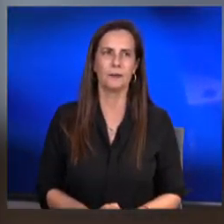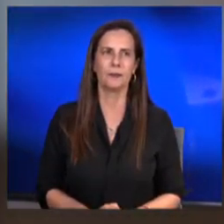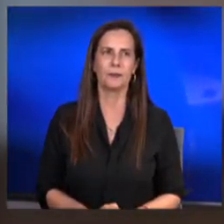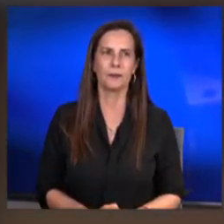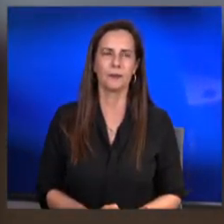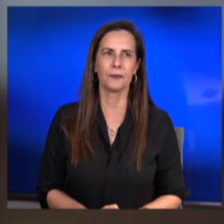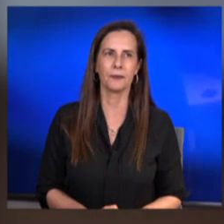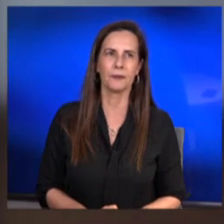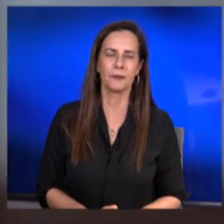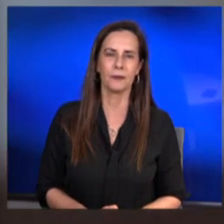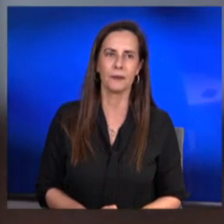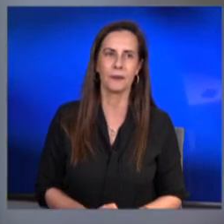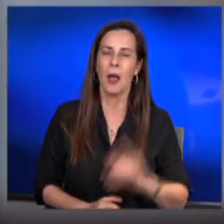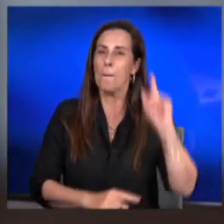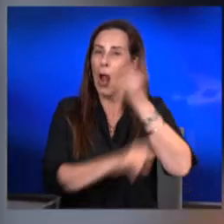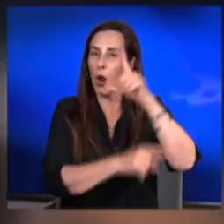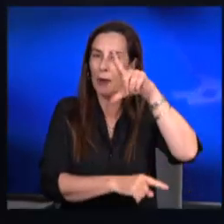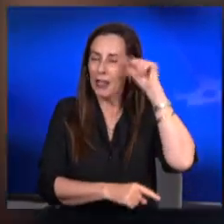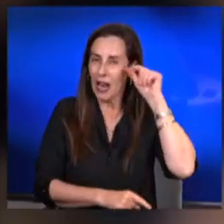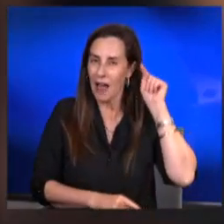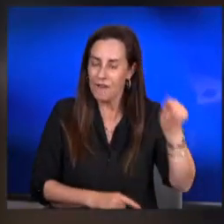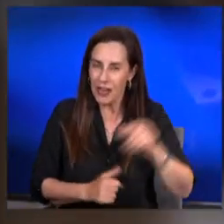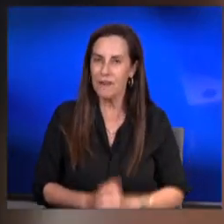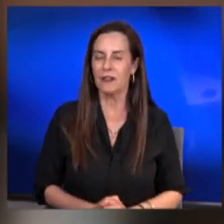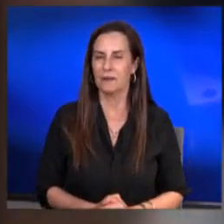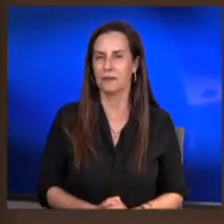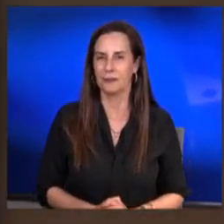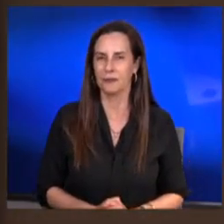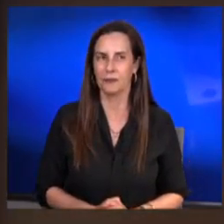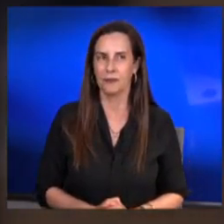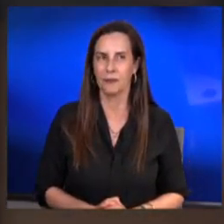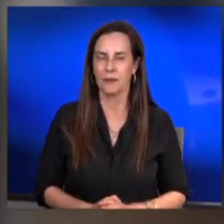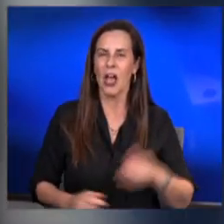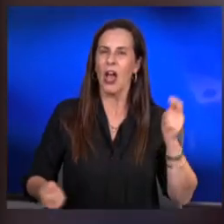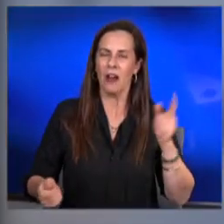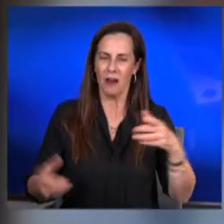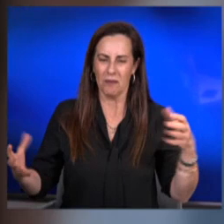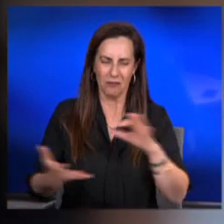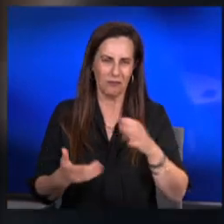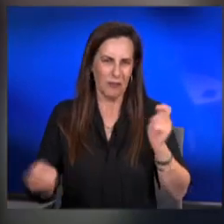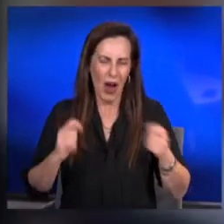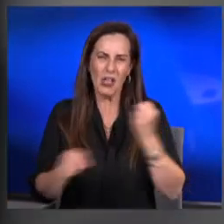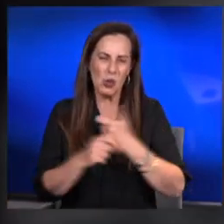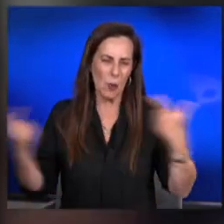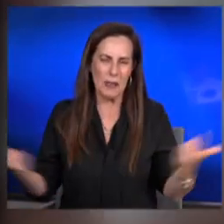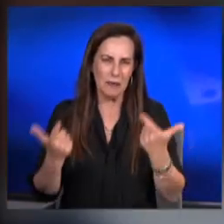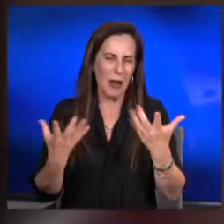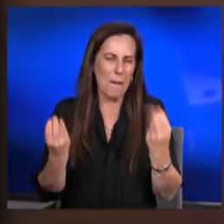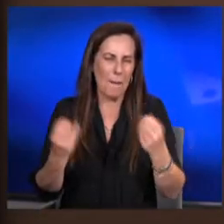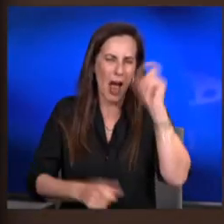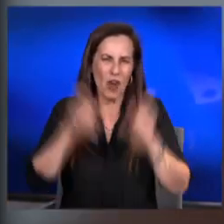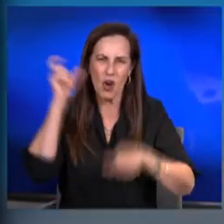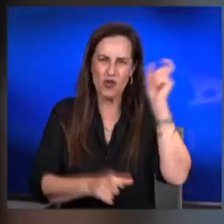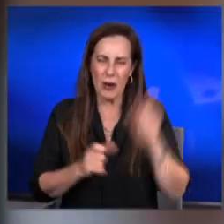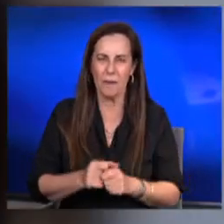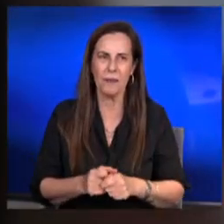הפעם על גג מילון קרלטון בחוף הים בתל אביב. סוכנות הדוגמנות אליט מודלס ערכה מסיבה עם מאות משתתפים. מסכות